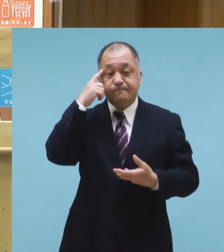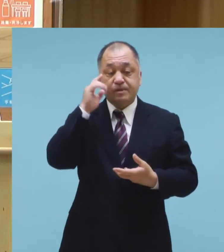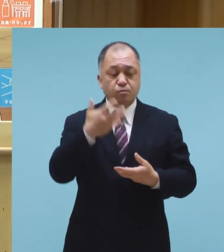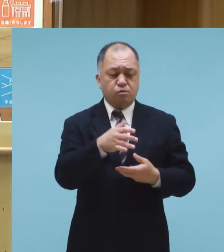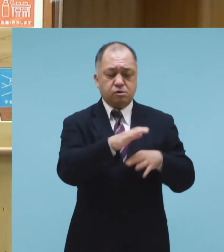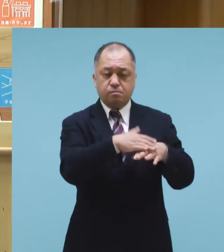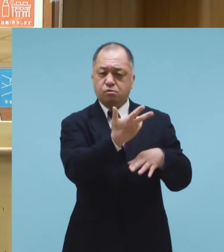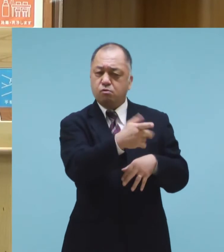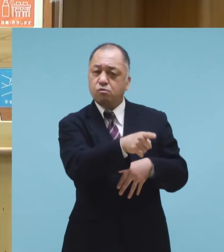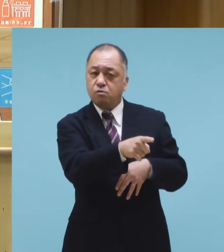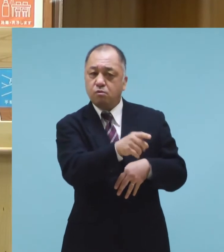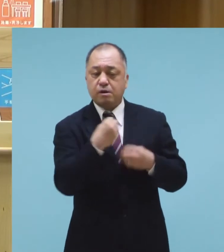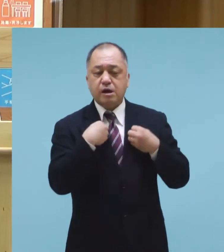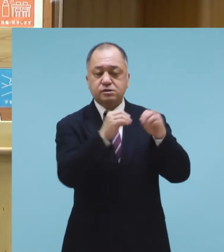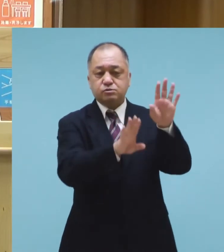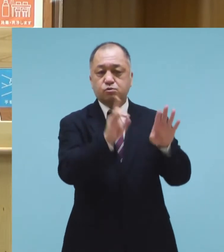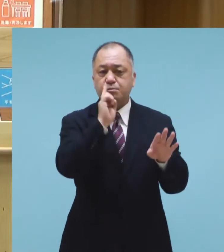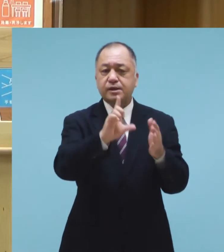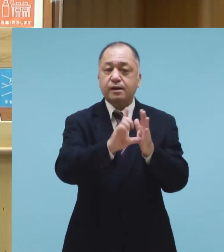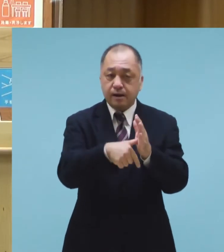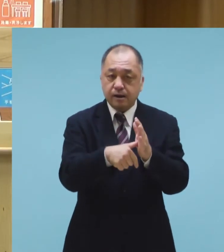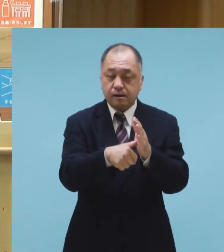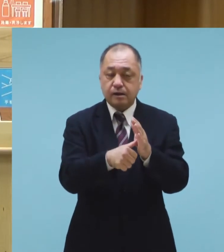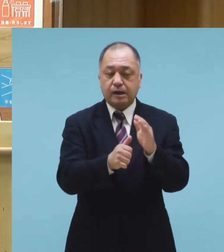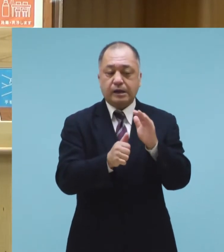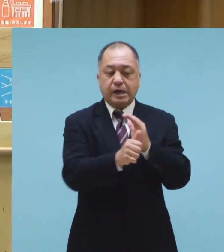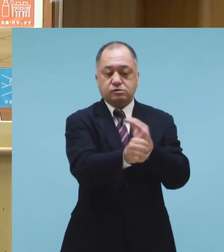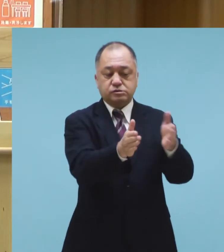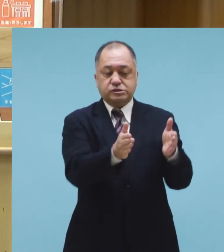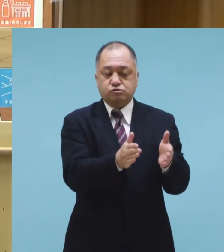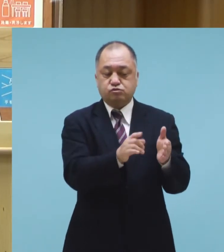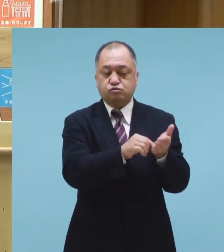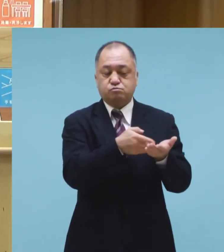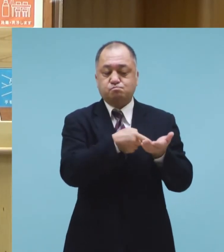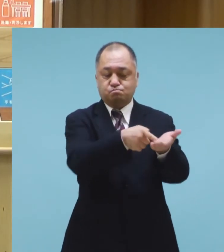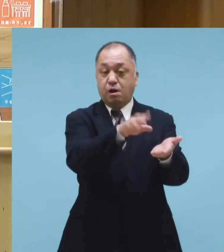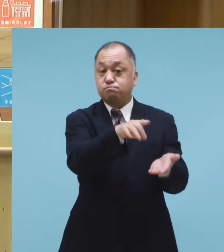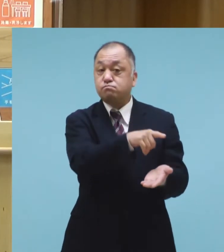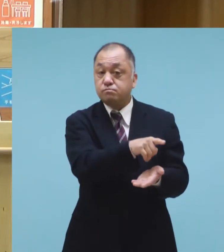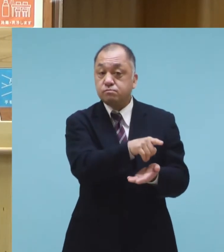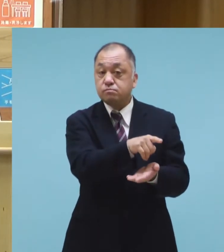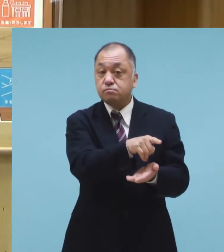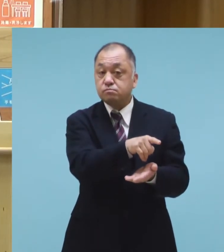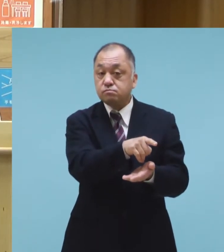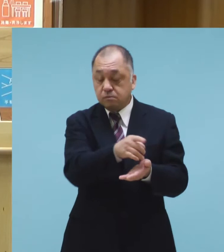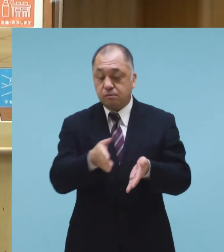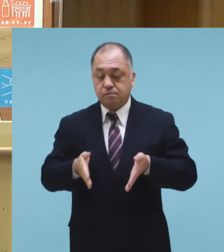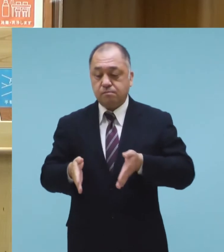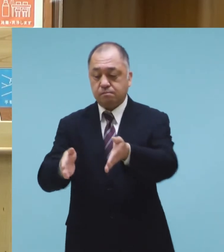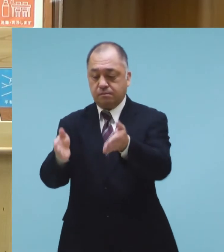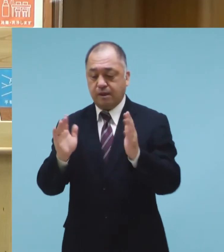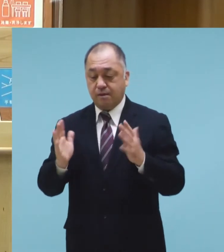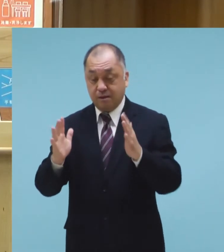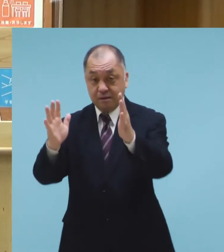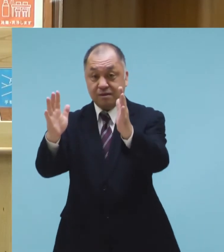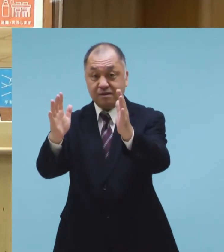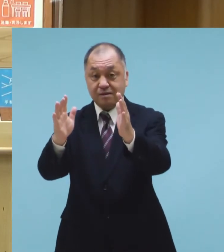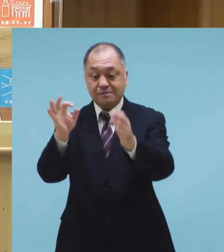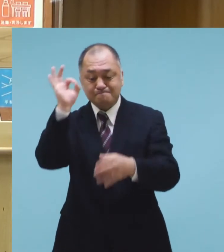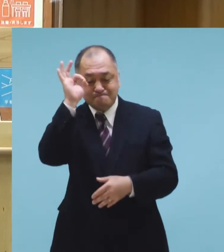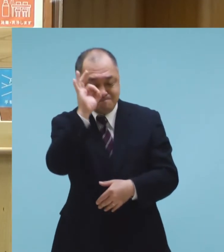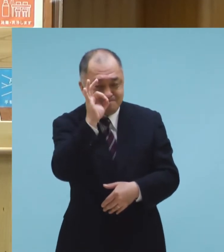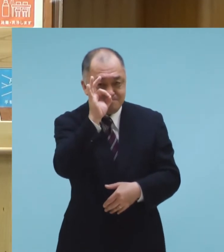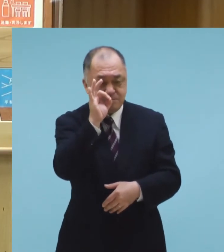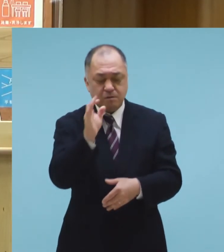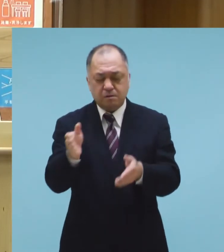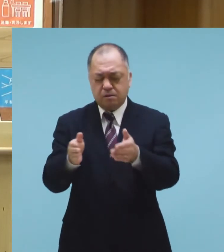幌の感染状況を踏まえまして外出の自粛要請出てます。また沿道での観戦を控えていただく旨、お願いを